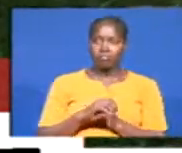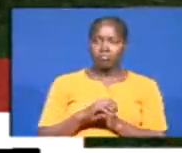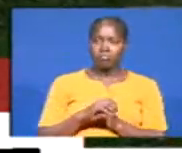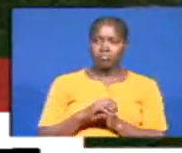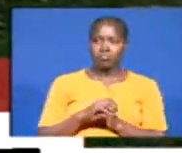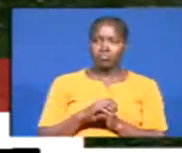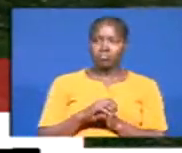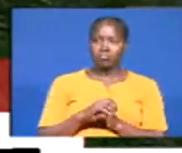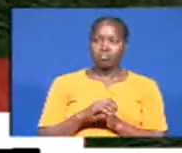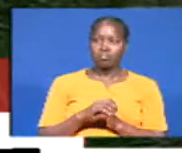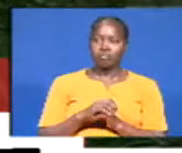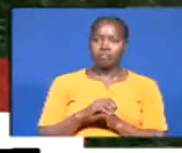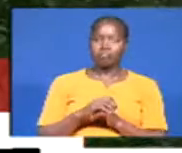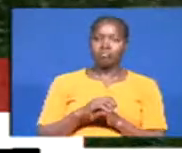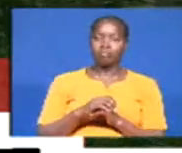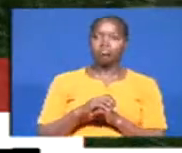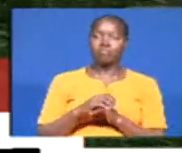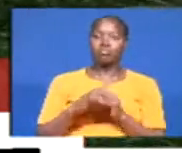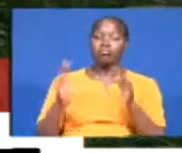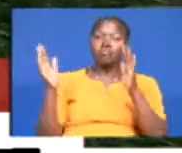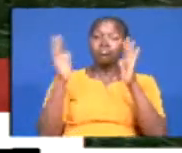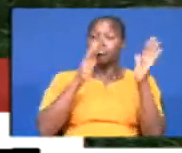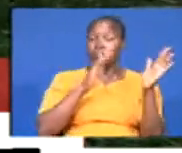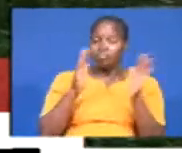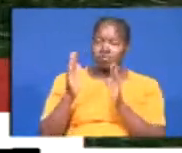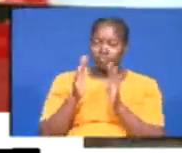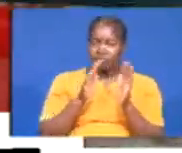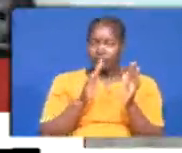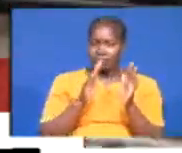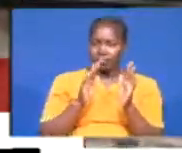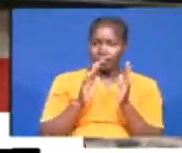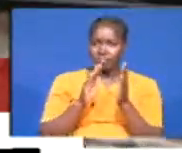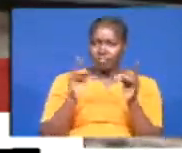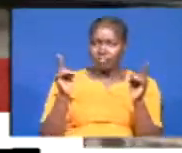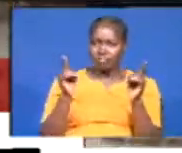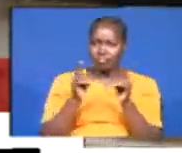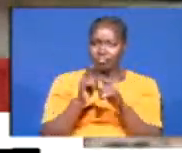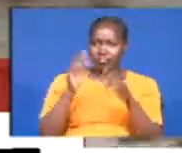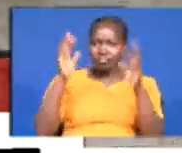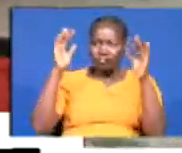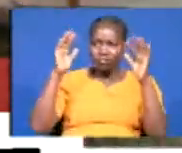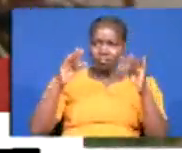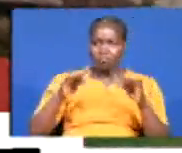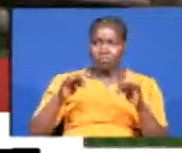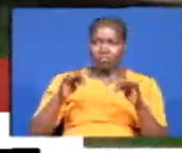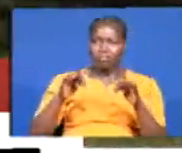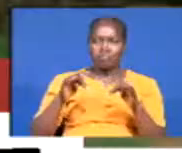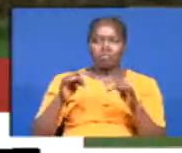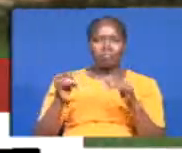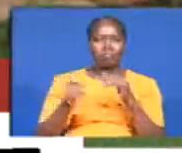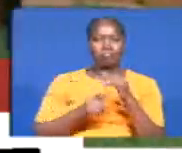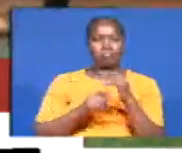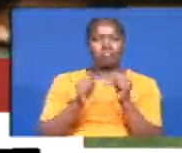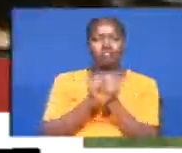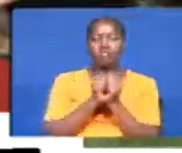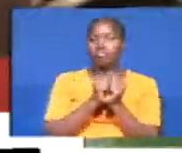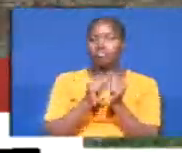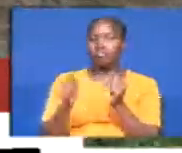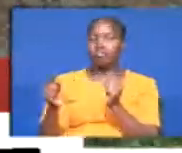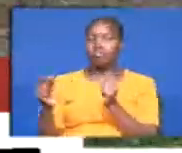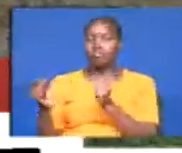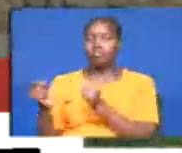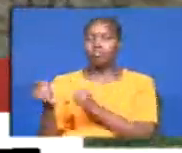Idara ya utabiri wa hali ya hewa imesema mvua ya muda mfupi ambao hushuhudiwa miezi ya Oktoba, Novemba na